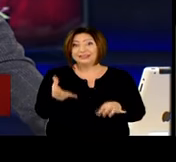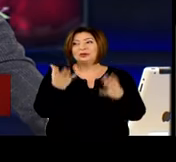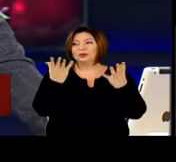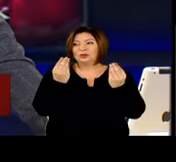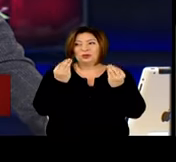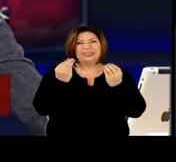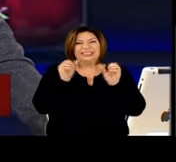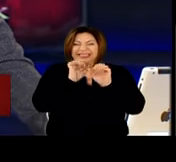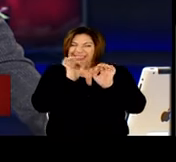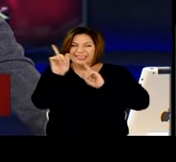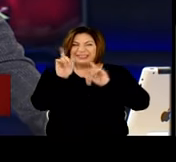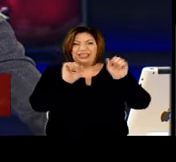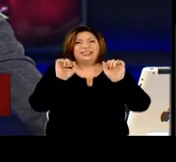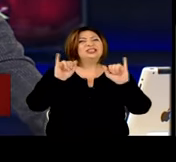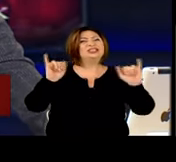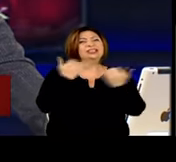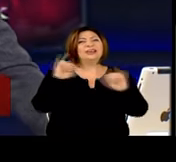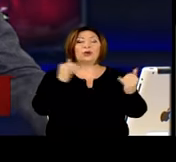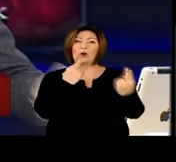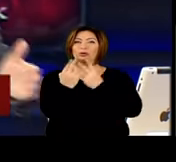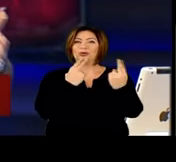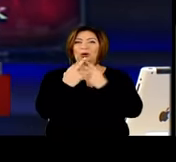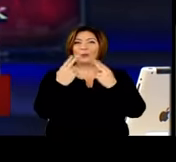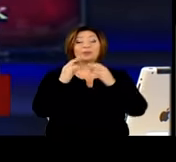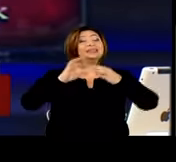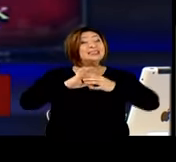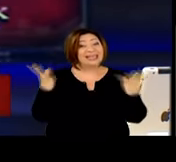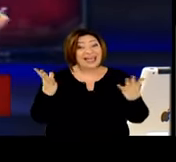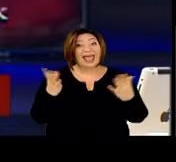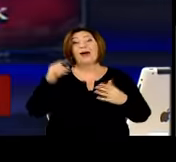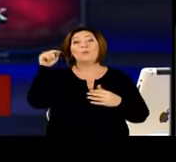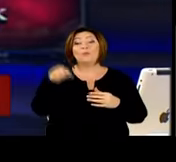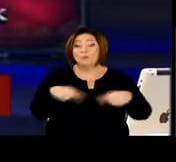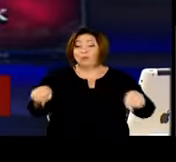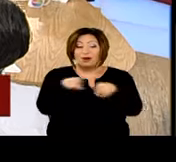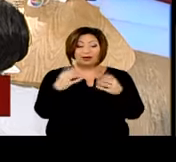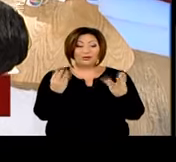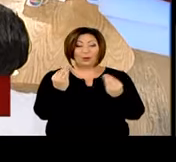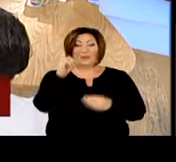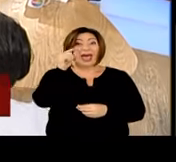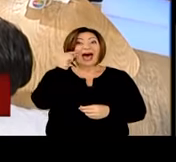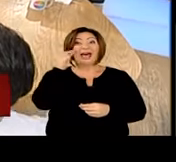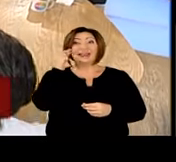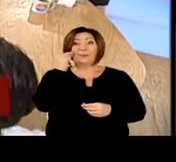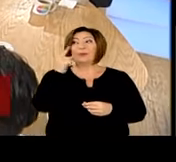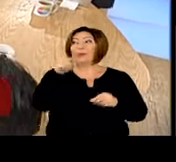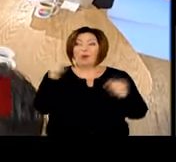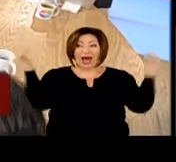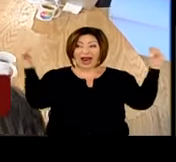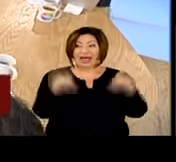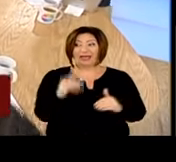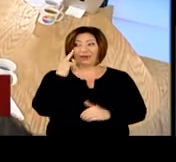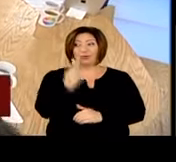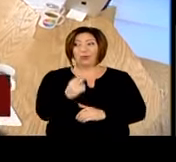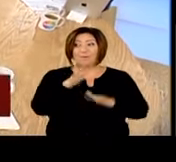çok çatır çatır, şıkır şıkır konuşuyorum. Çünkü bu kadar et bir adamı bu hale